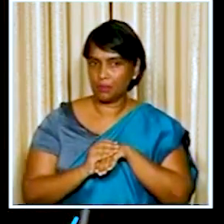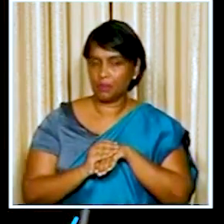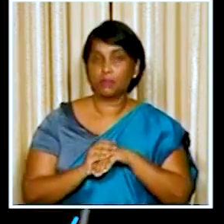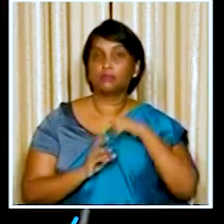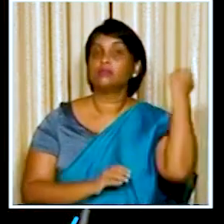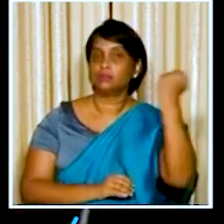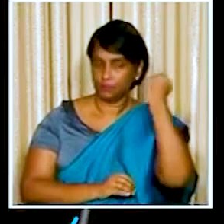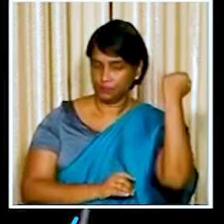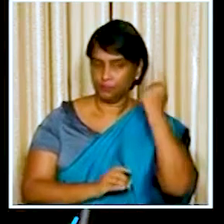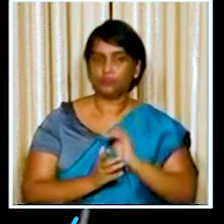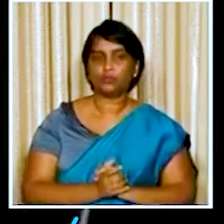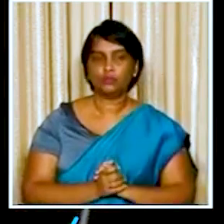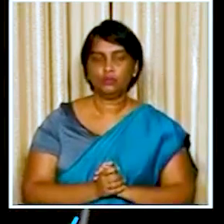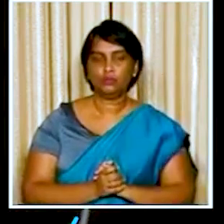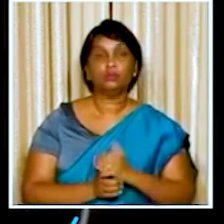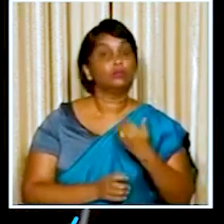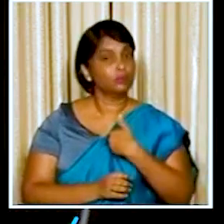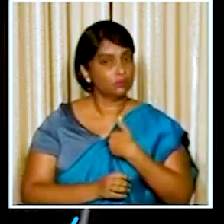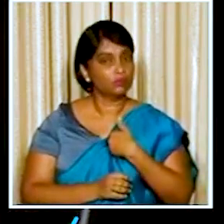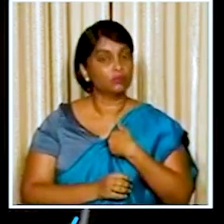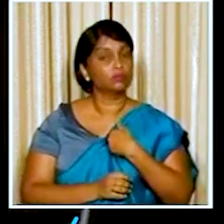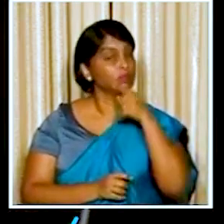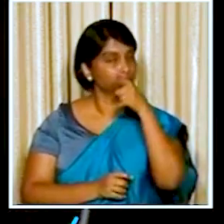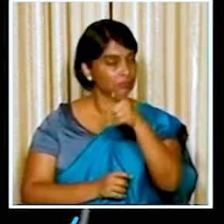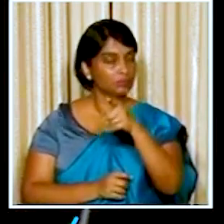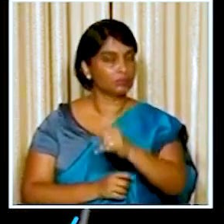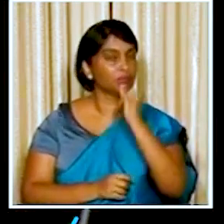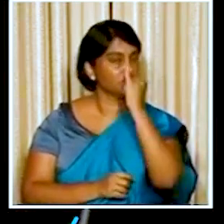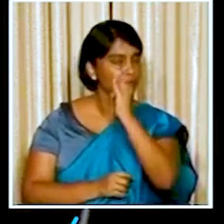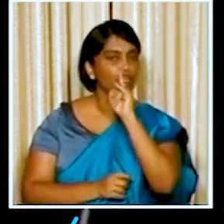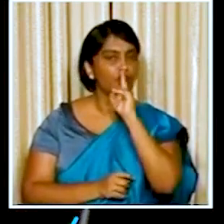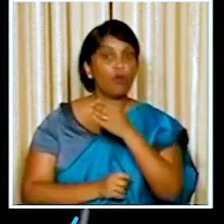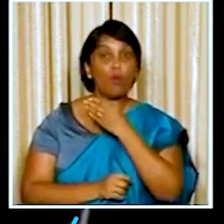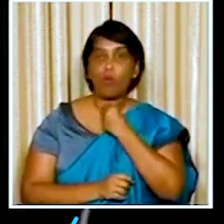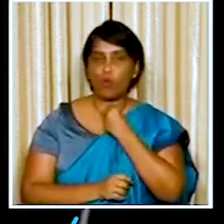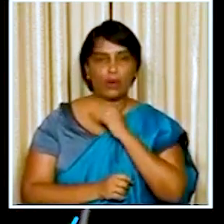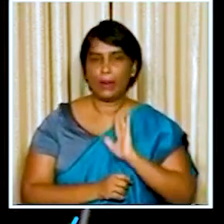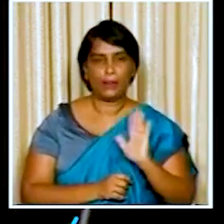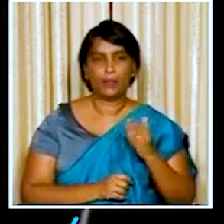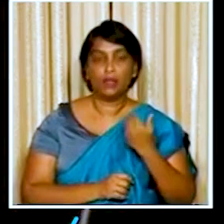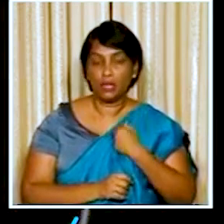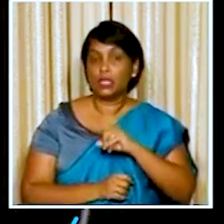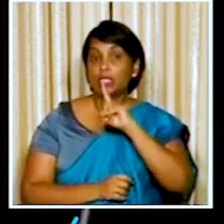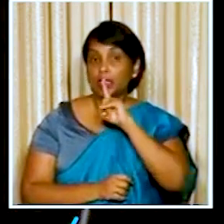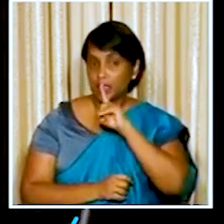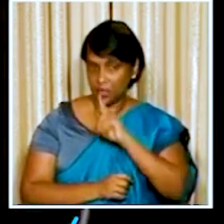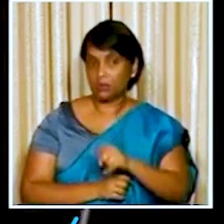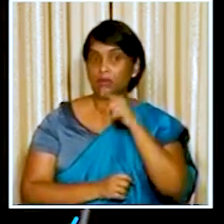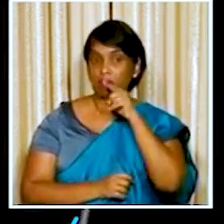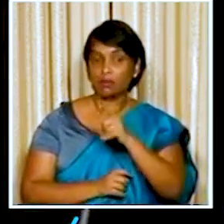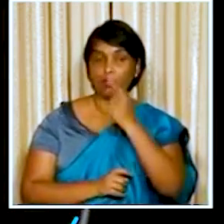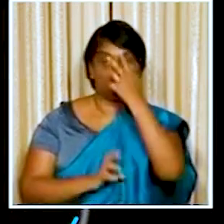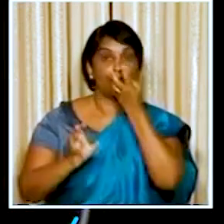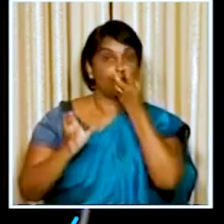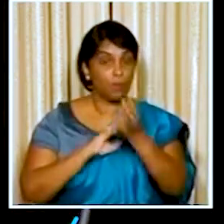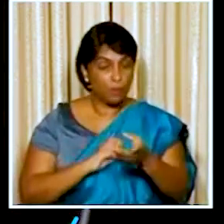කතාව පැවැත්තුවා. මම එතුමාට චෝදනා කරේ බොරුවක් නෙමෙයි. මම චෝදනාවක් කළේ එතුමාට පාස්කු